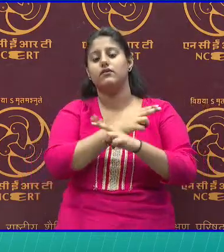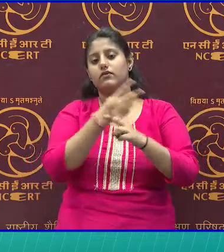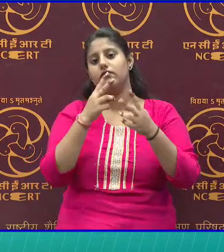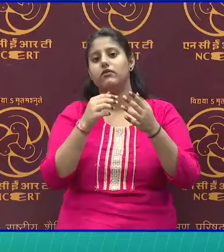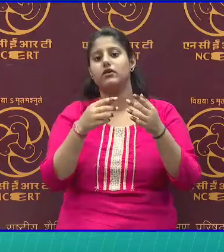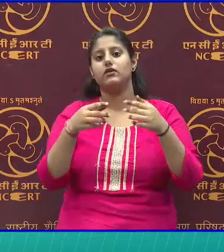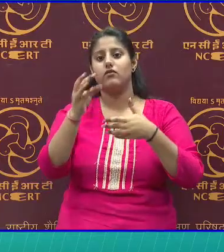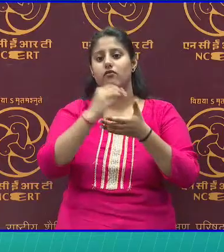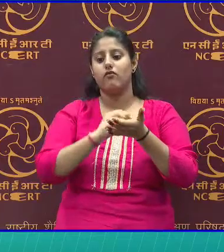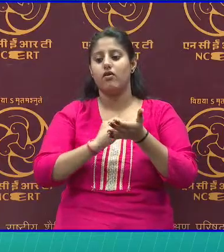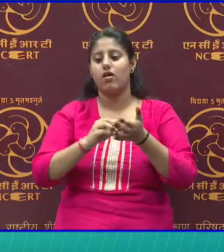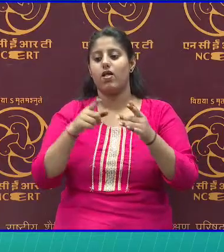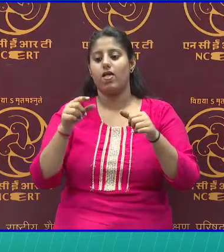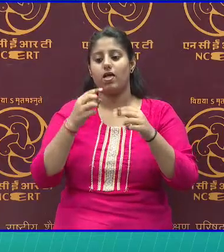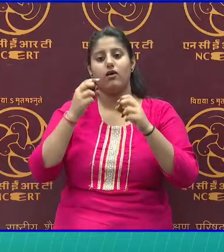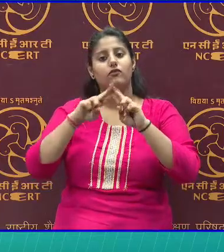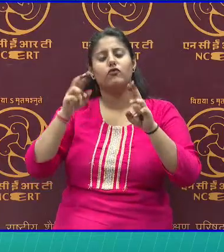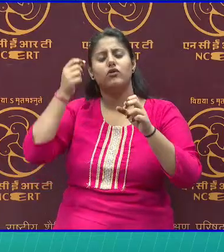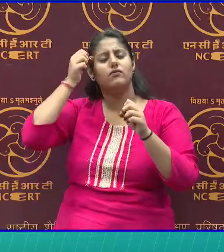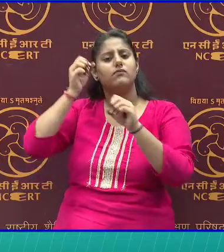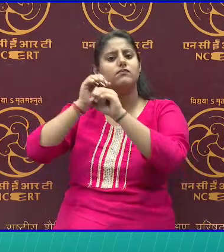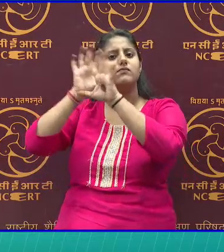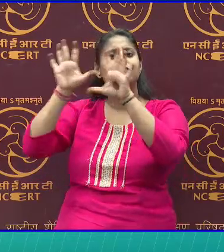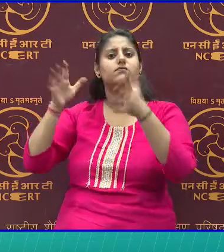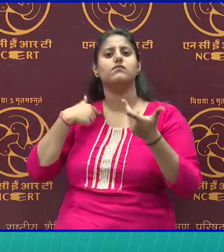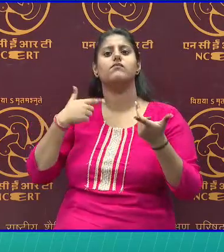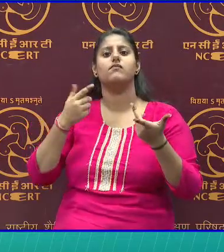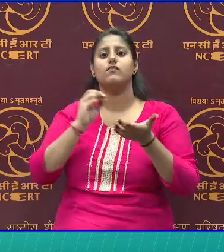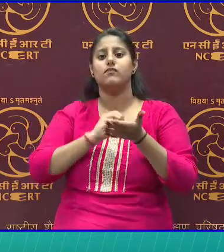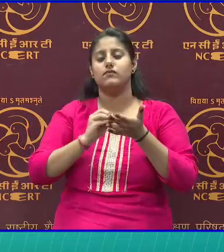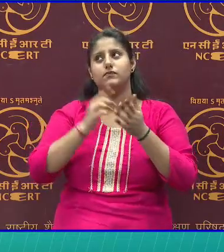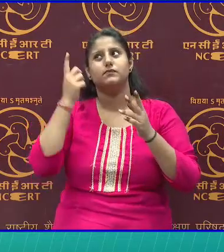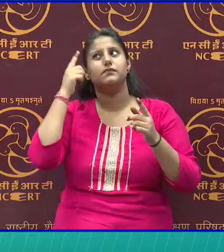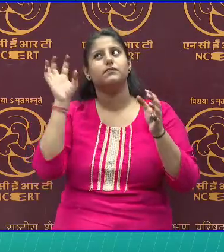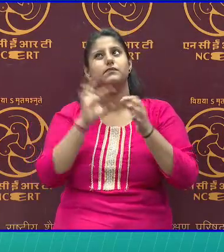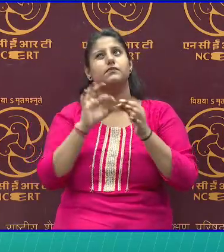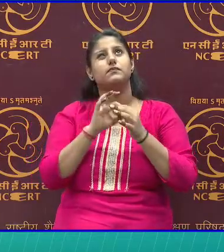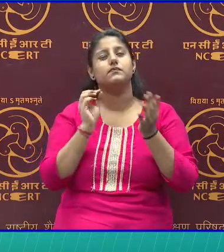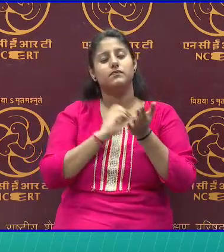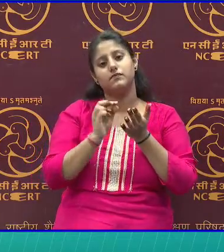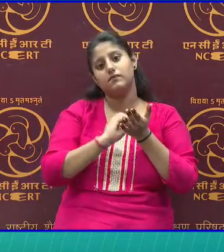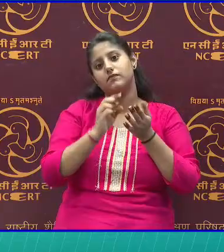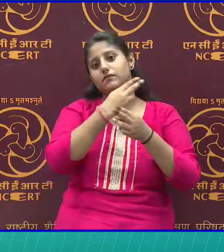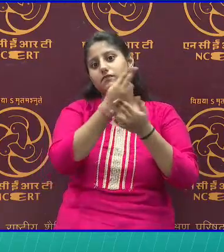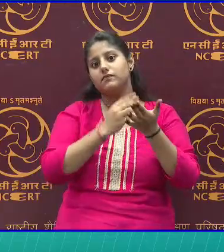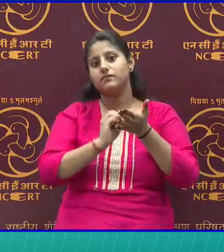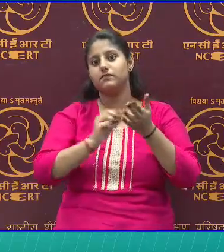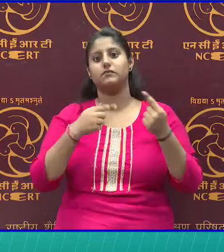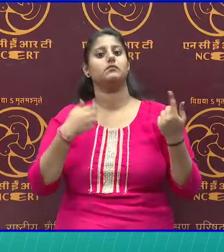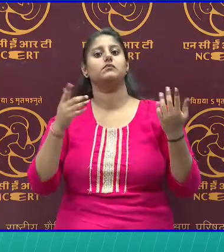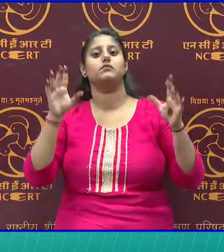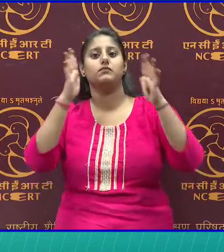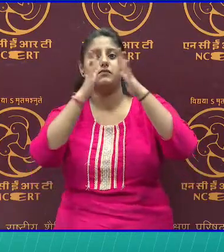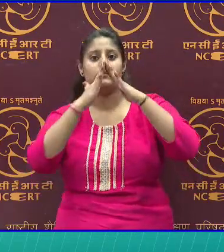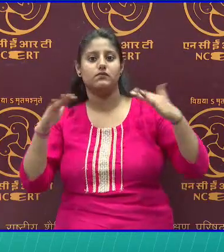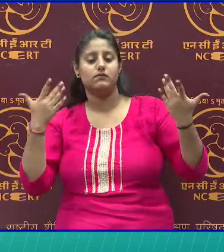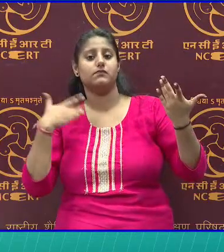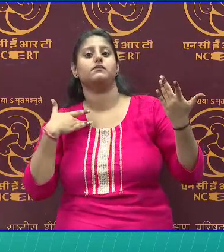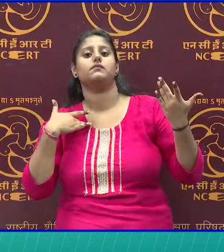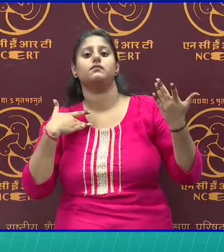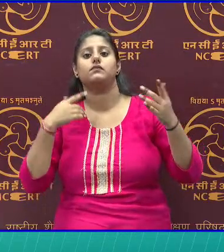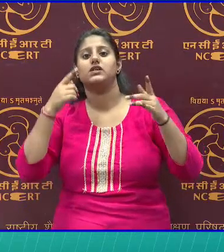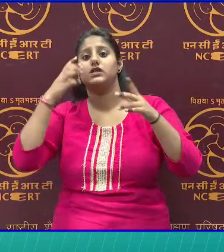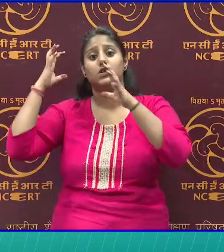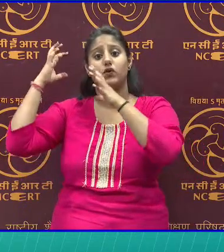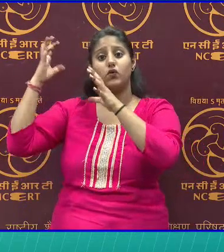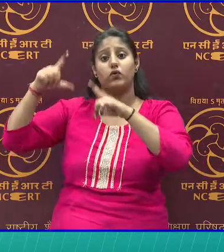the completely imagination. You can have, kind of a landform saying that like a mountain region, वहाँ पे coconut